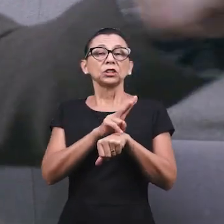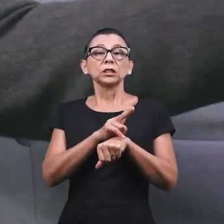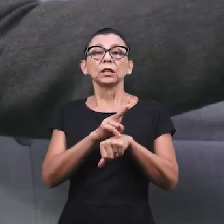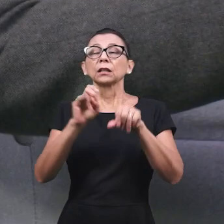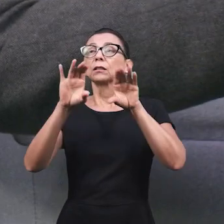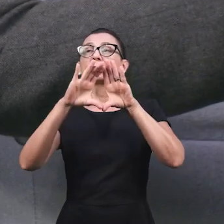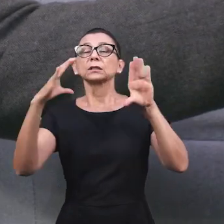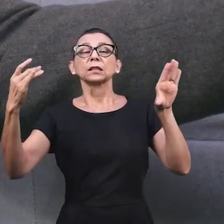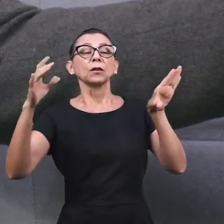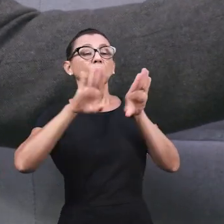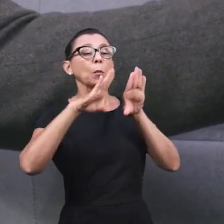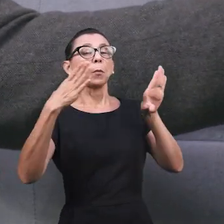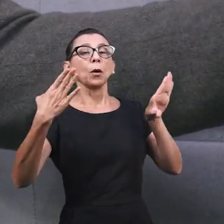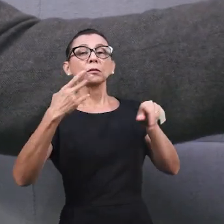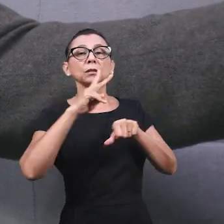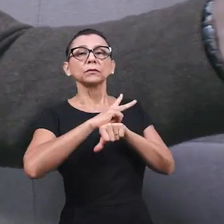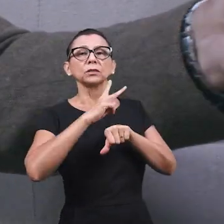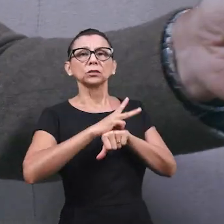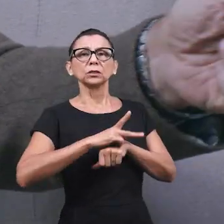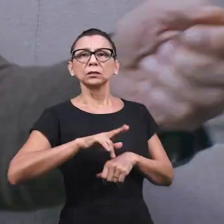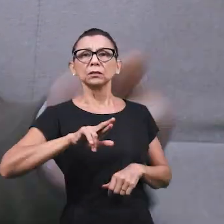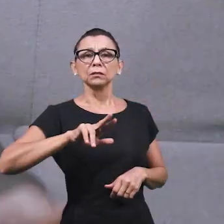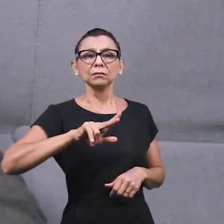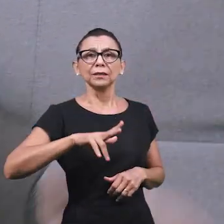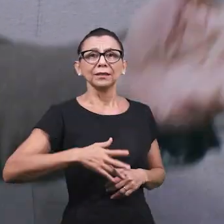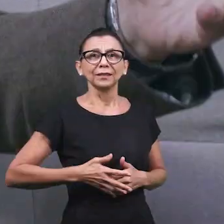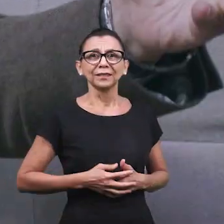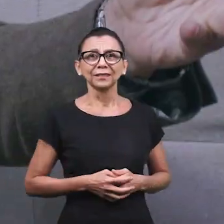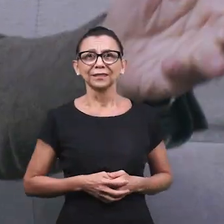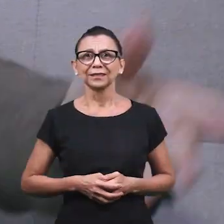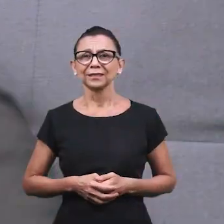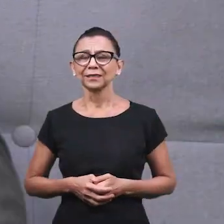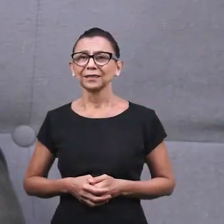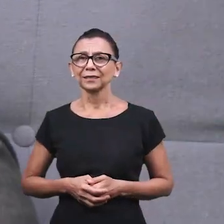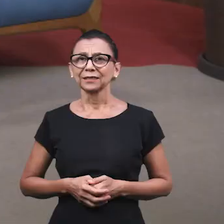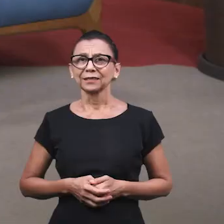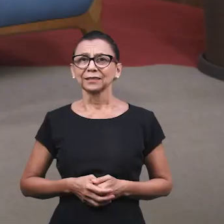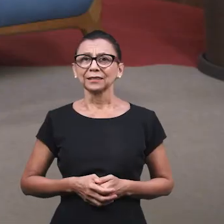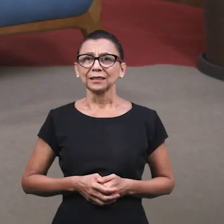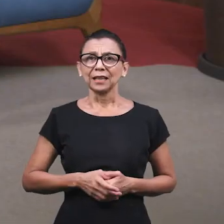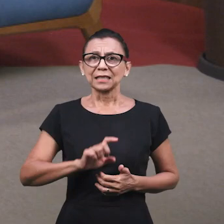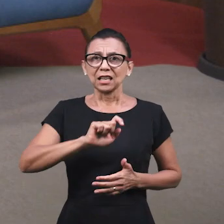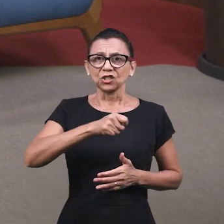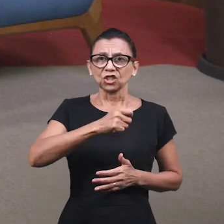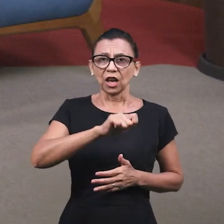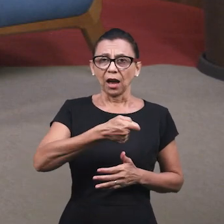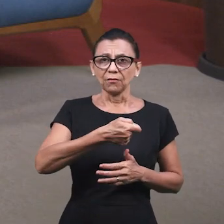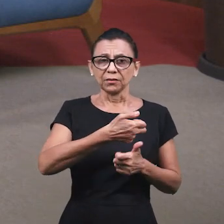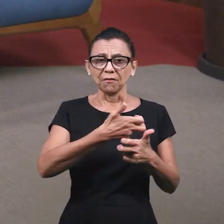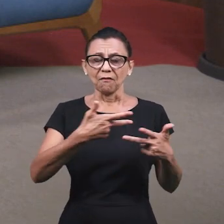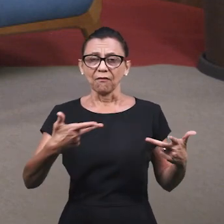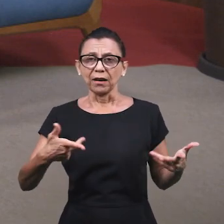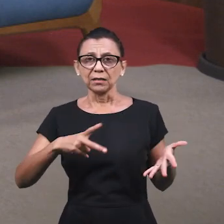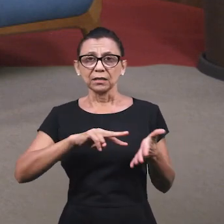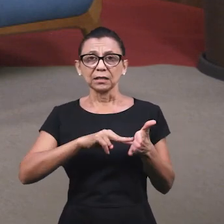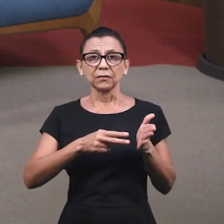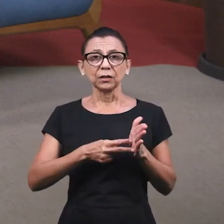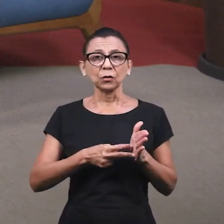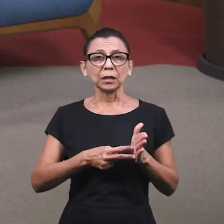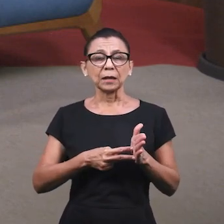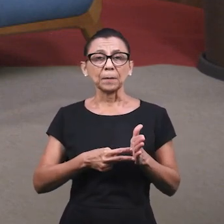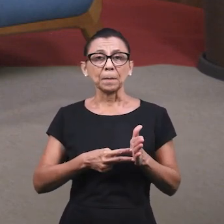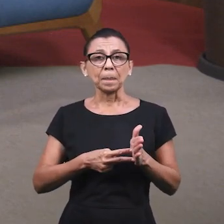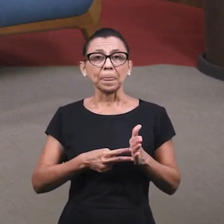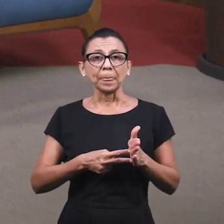les messages qu'il allait prêcher, qu'il allait ouvrir la porte du royaume du salut pour ceux qui croient. Donc, et